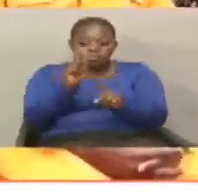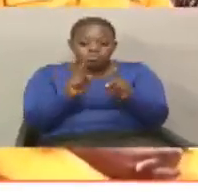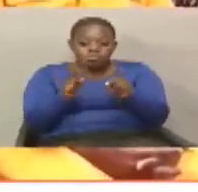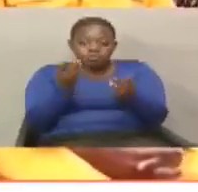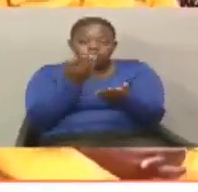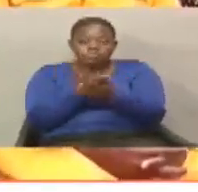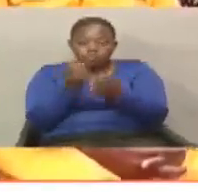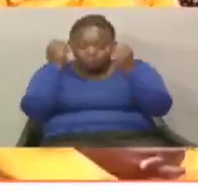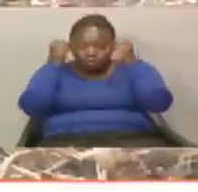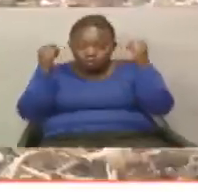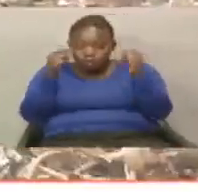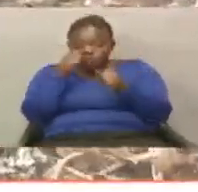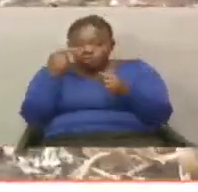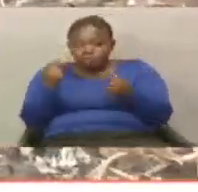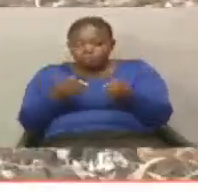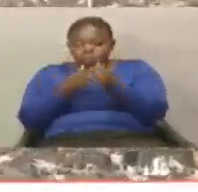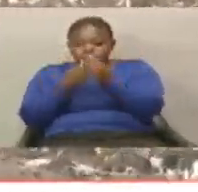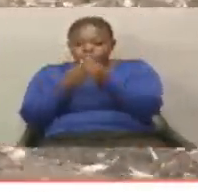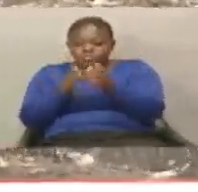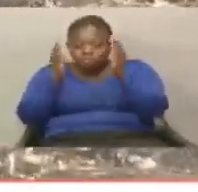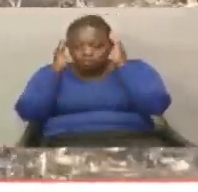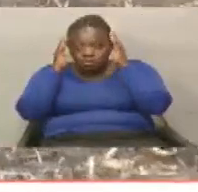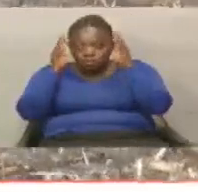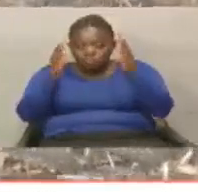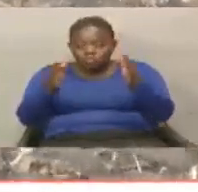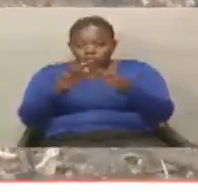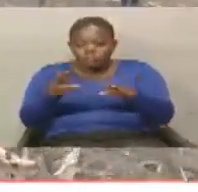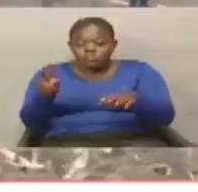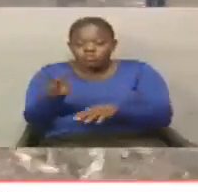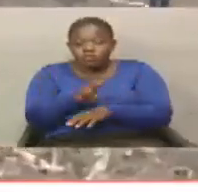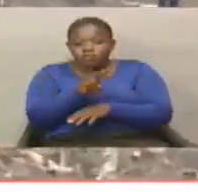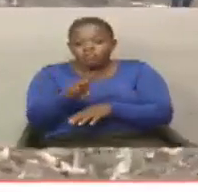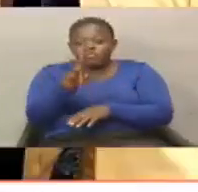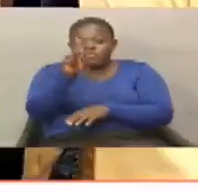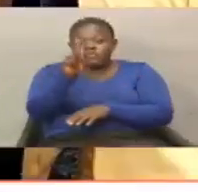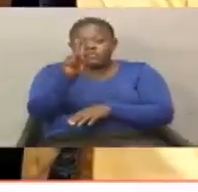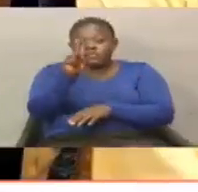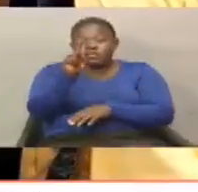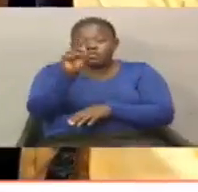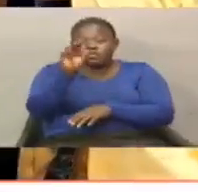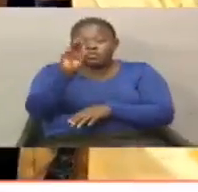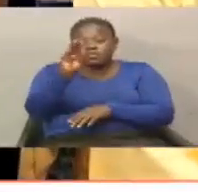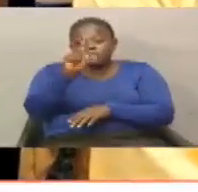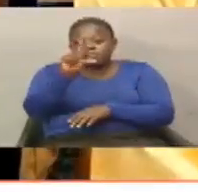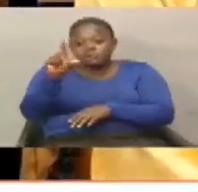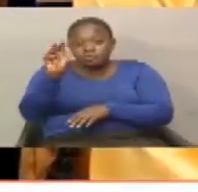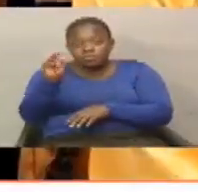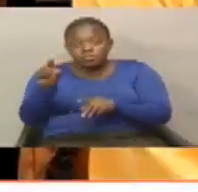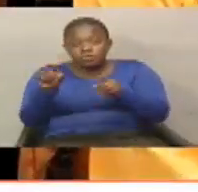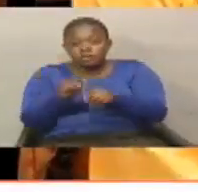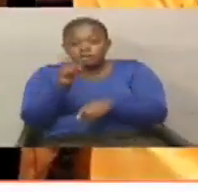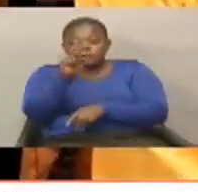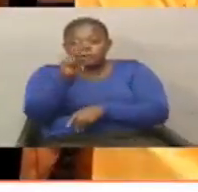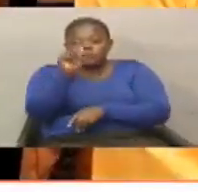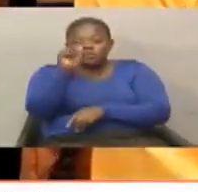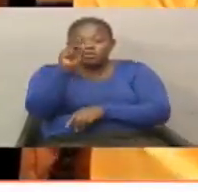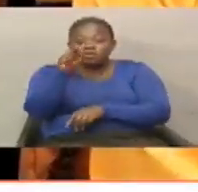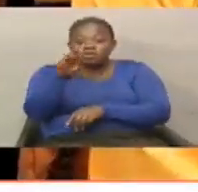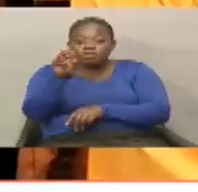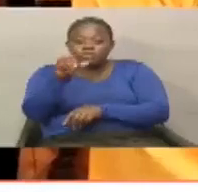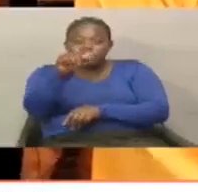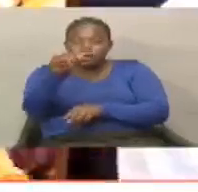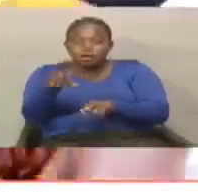basabye Pulezidenti Museveni agulire ab'emubende ettaka nga bwe yakola ekibaale ne Kakumiro. Kusa nnyufu banamubende okuwulira nga bitundu ebirala baweereddwa